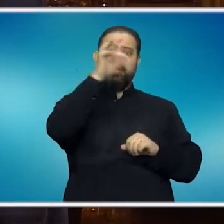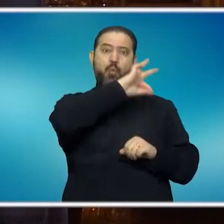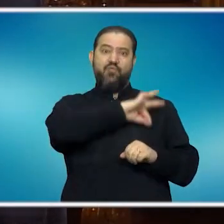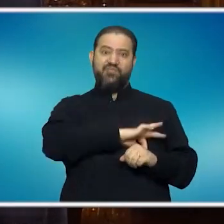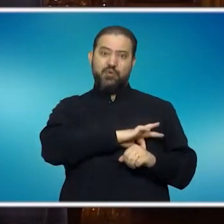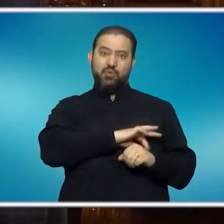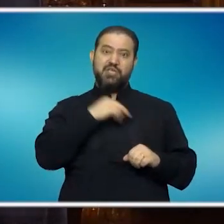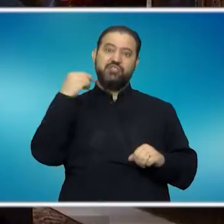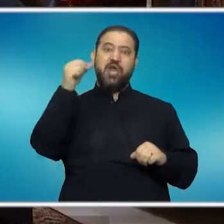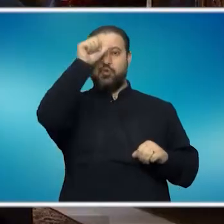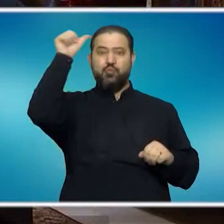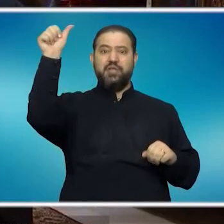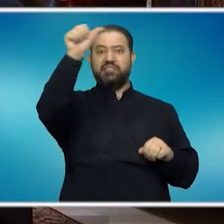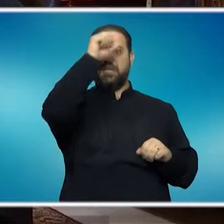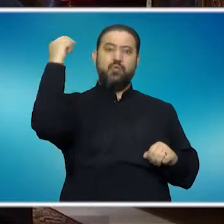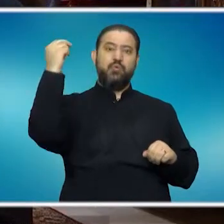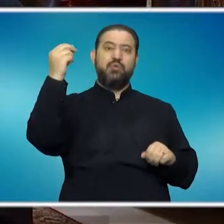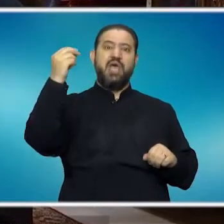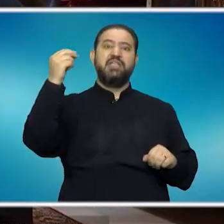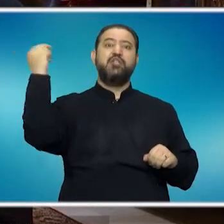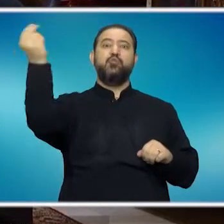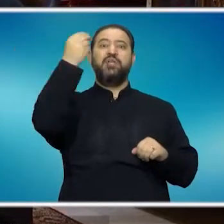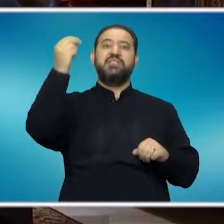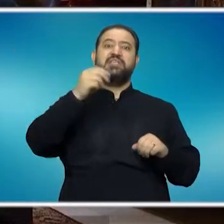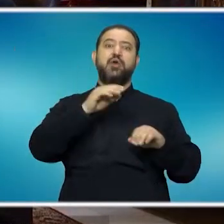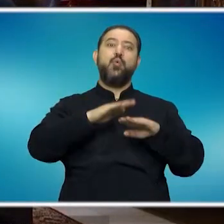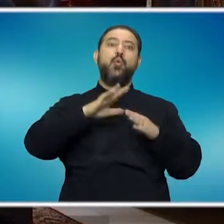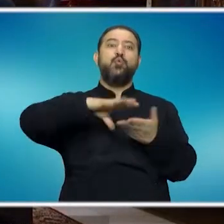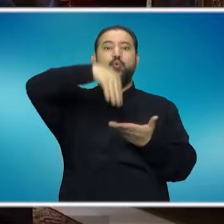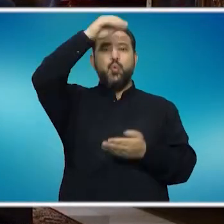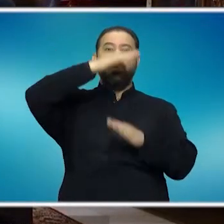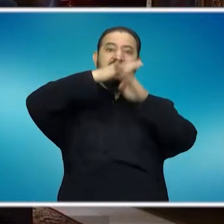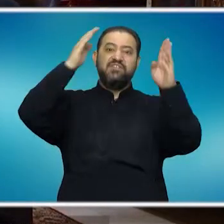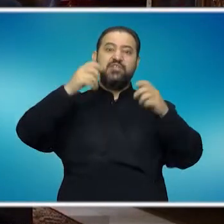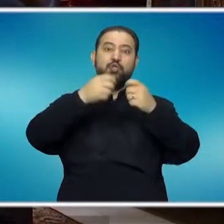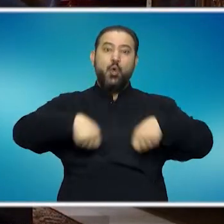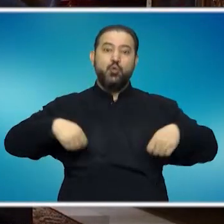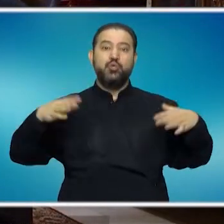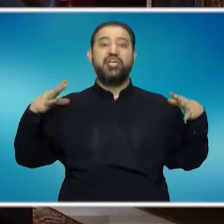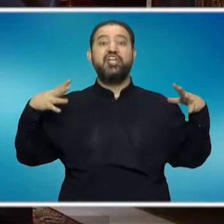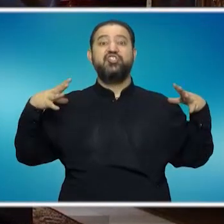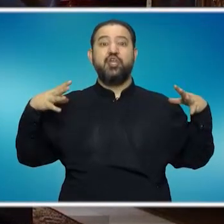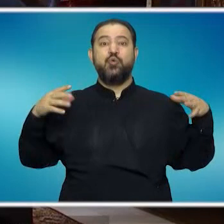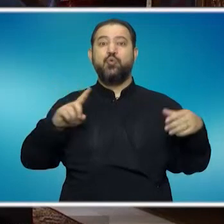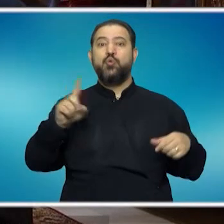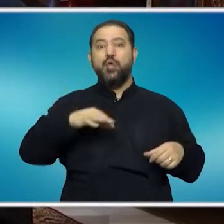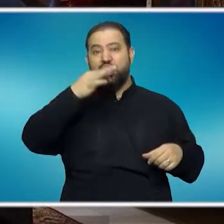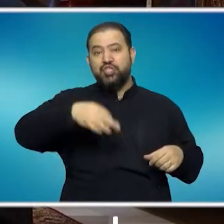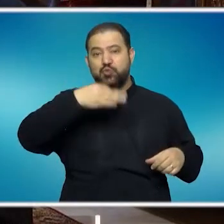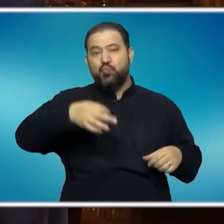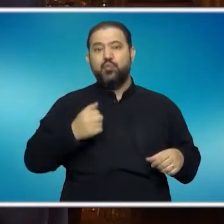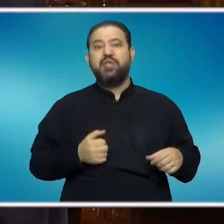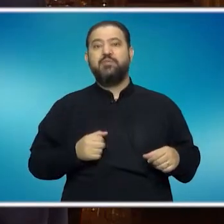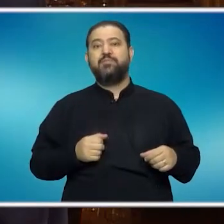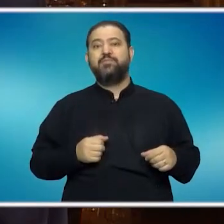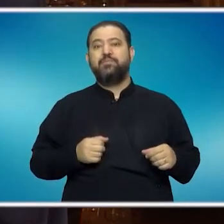Deci, spune Nicolae ca Basilea, nu l-a întrebat pe Adam, ci i-a făcut Eva că știa că i-o face spre bine. Totuși, îngerul Nu îi